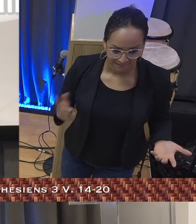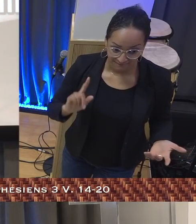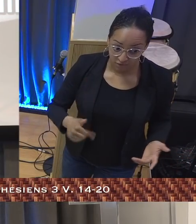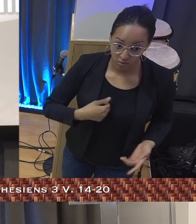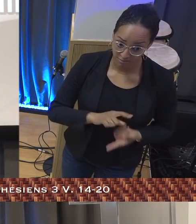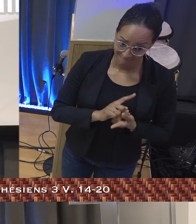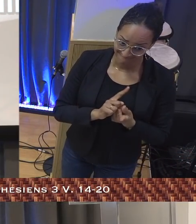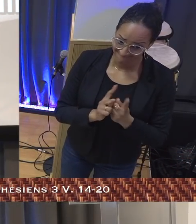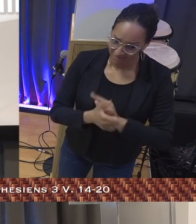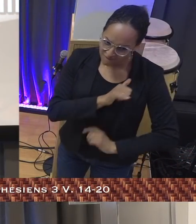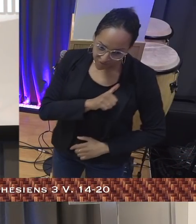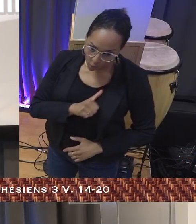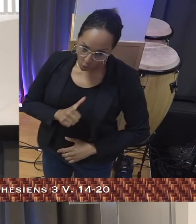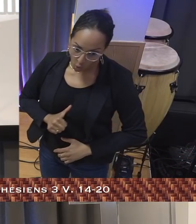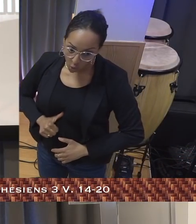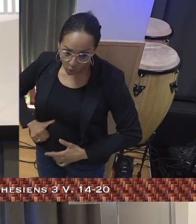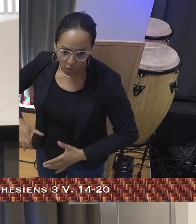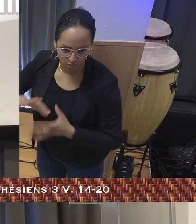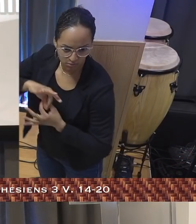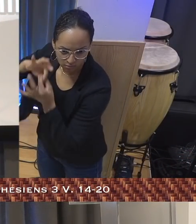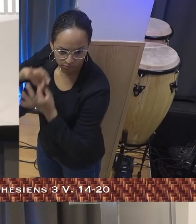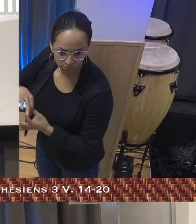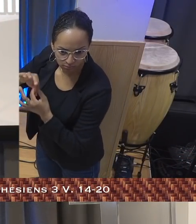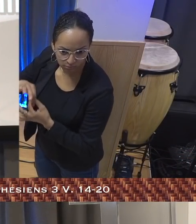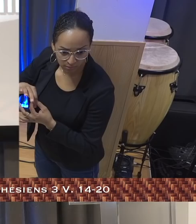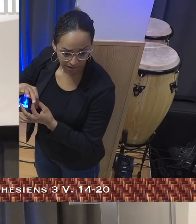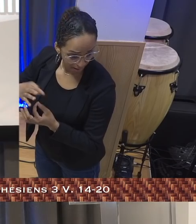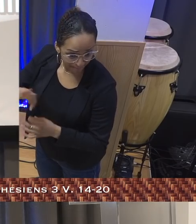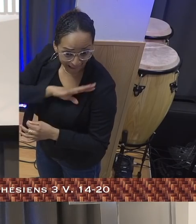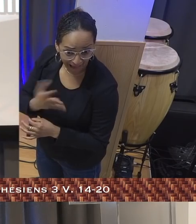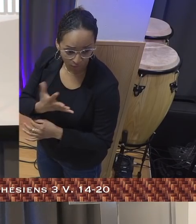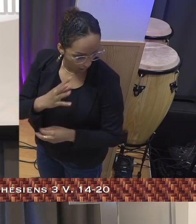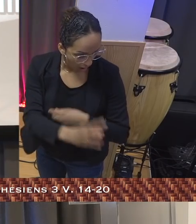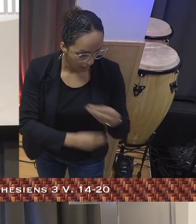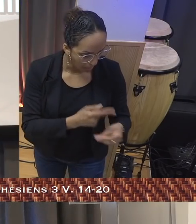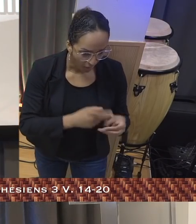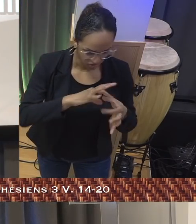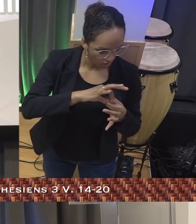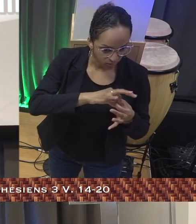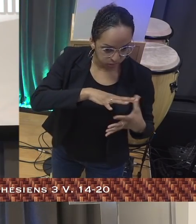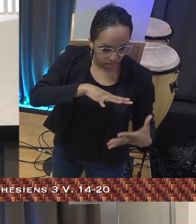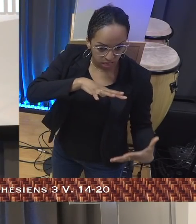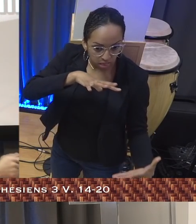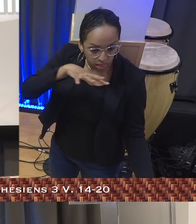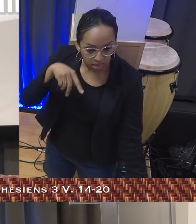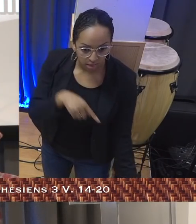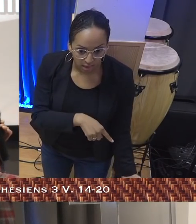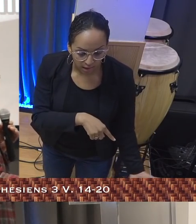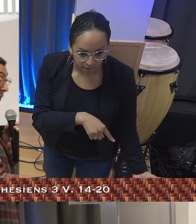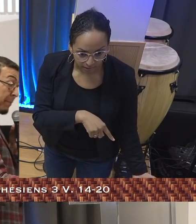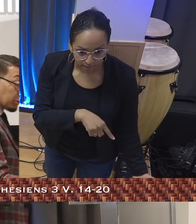radicaliser dans un monde qui se déradicalise face à certaines valeurs. Et l'apôtre